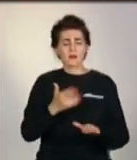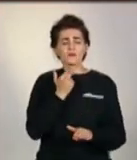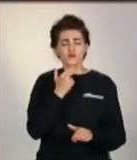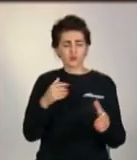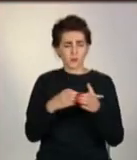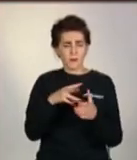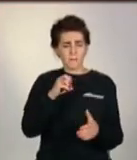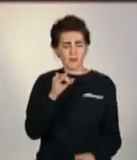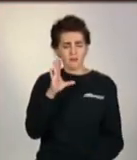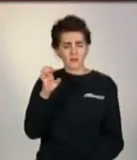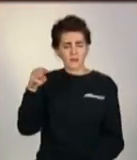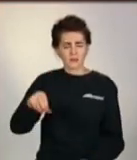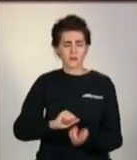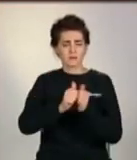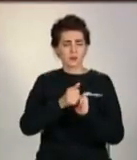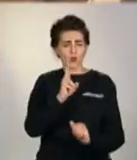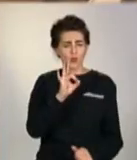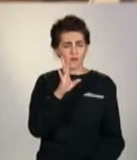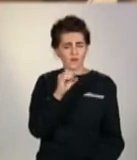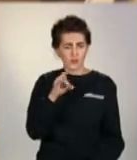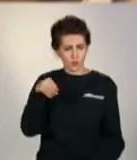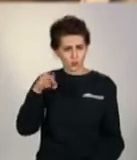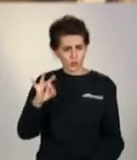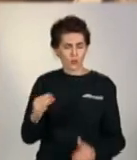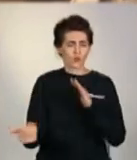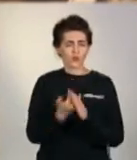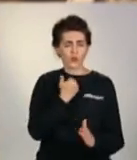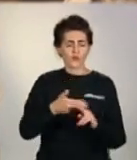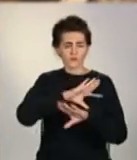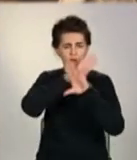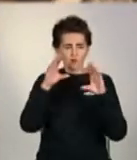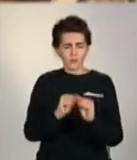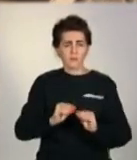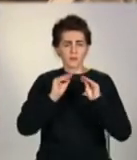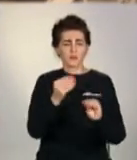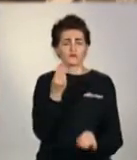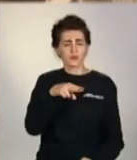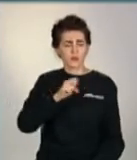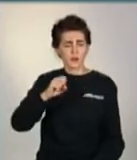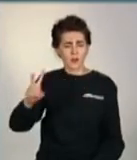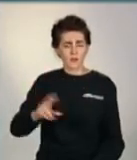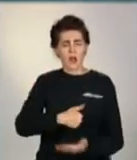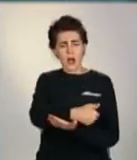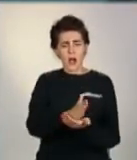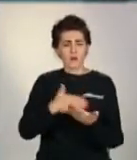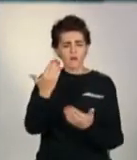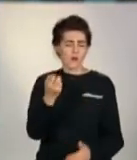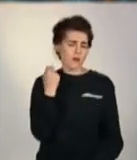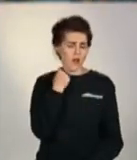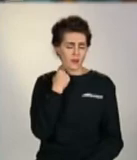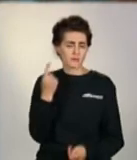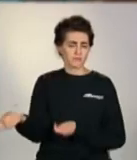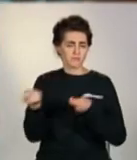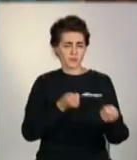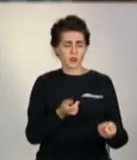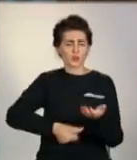«Метінвест» під час оновлення конвертора встановлюється нова система відсічі шлаку. Обладнання із Великої Британії. У наладці беруть